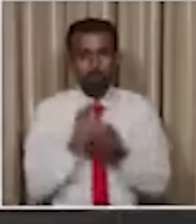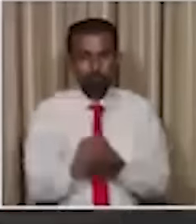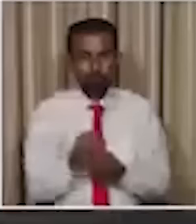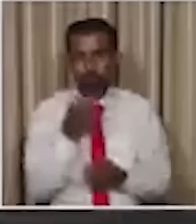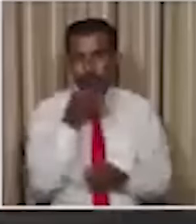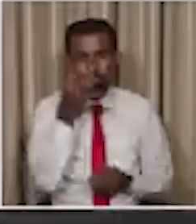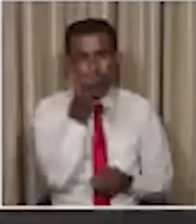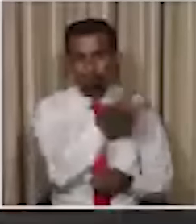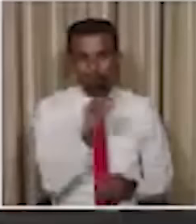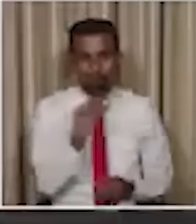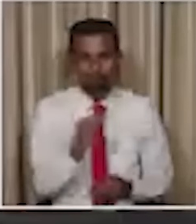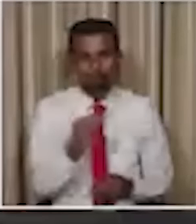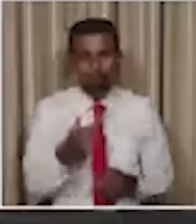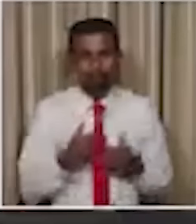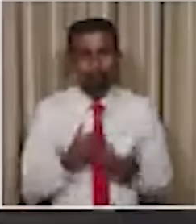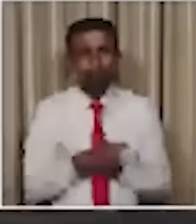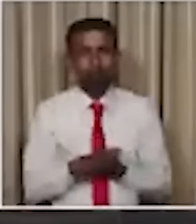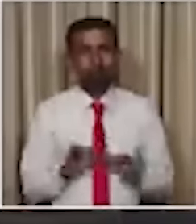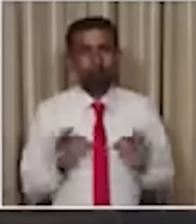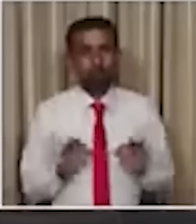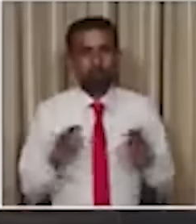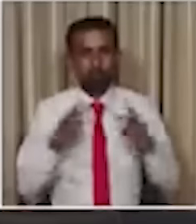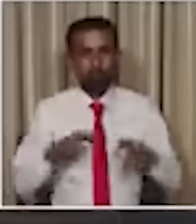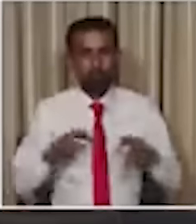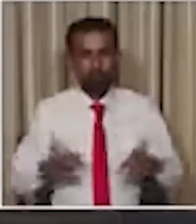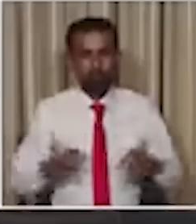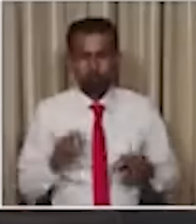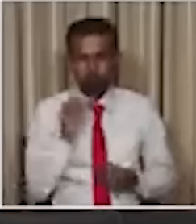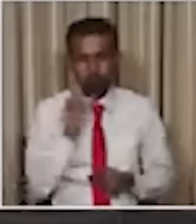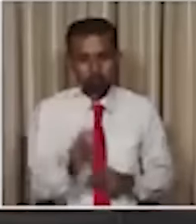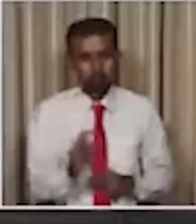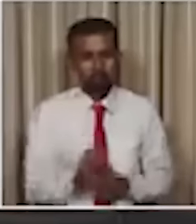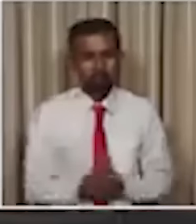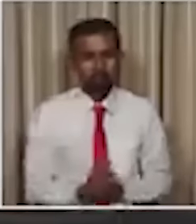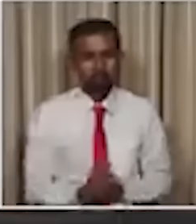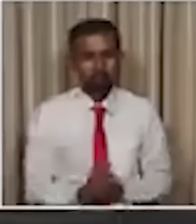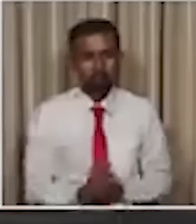එකක් කෙරුවොත් අපි ලෑස්ති ඒක ගැන විමර්ශනයක් කරන්න.